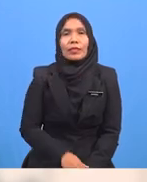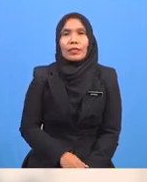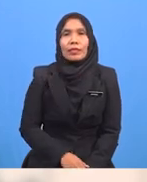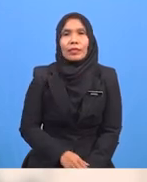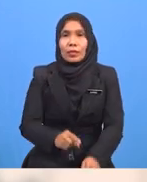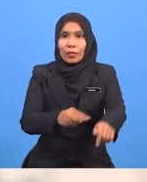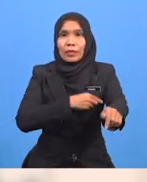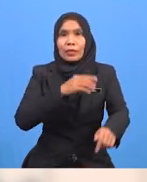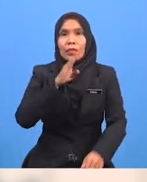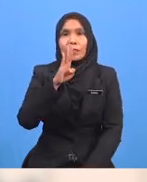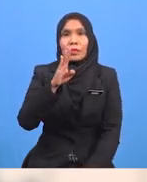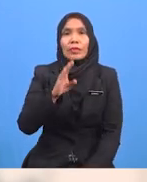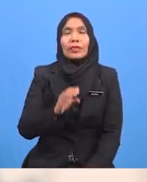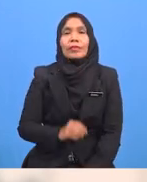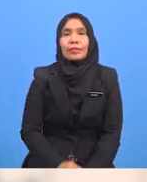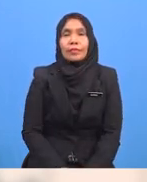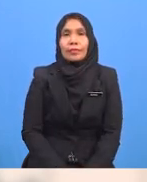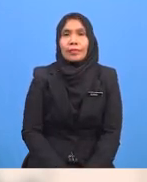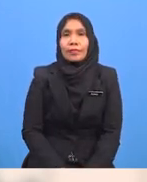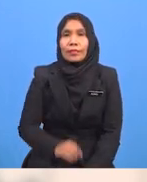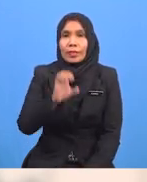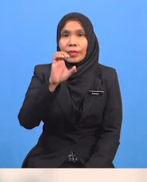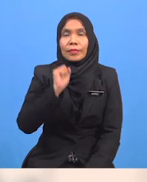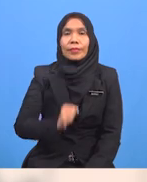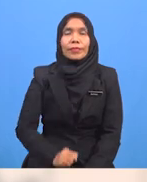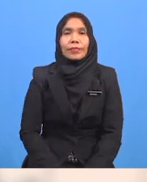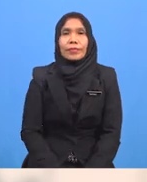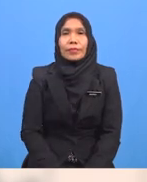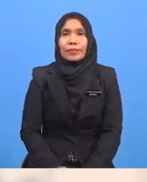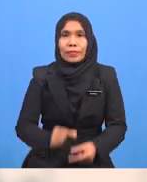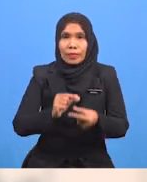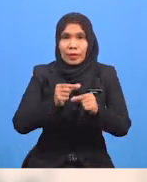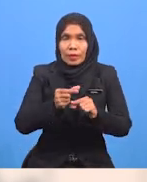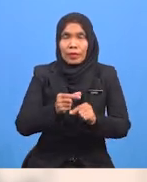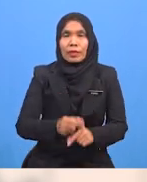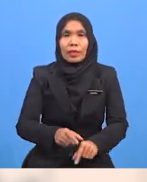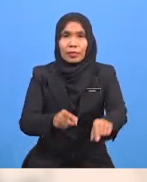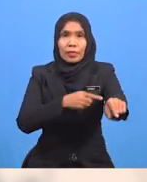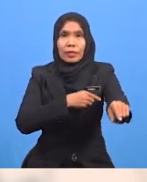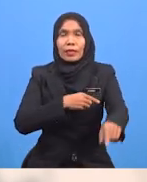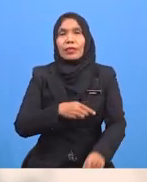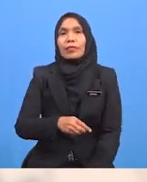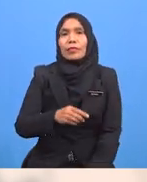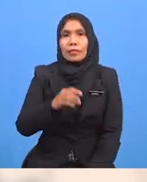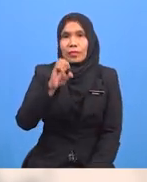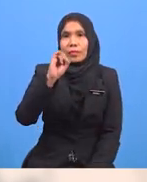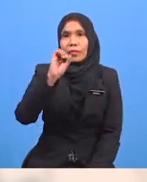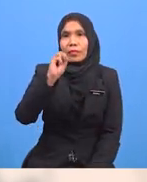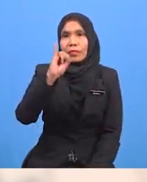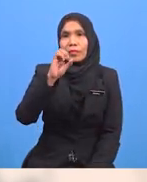kita teruskan dengan mencari panjang sisi by gantikan panjang sisi di